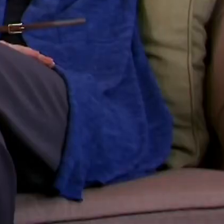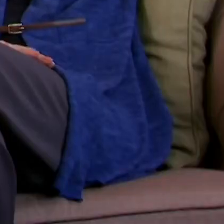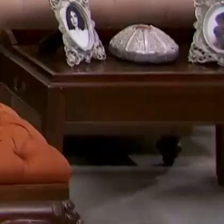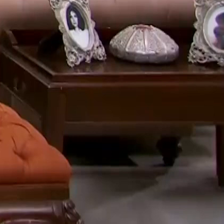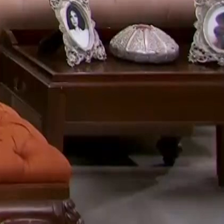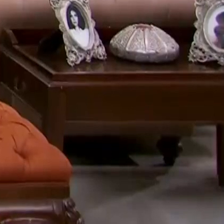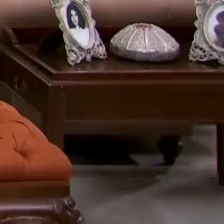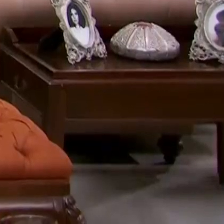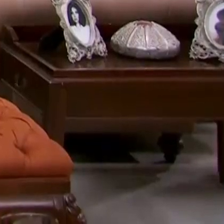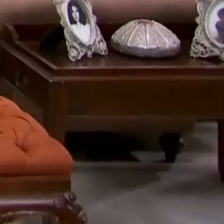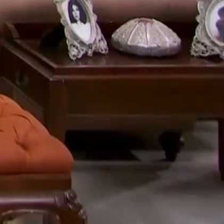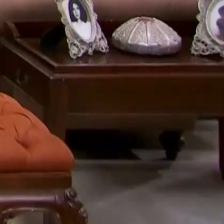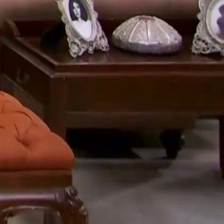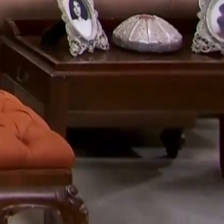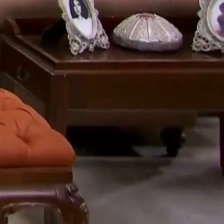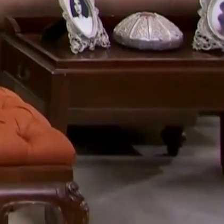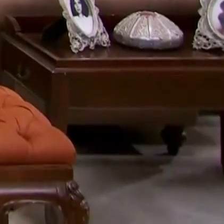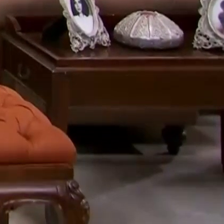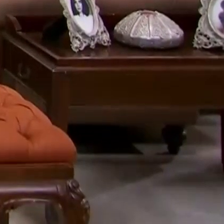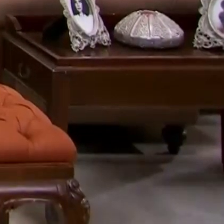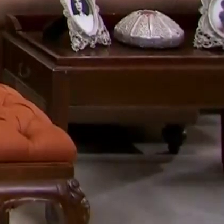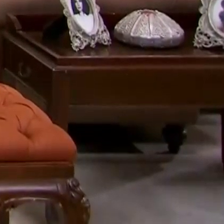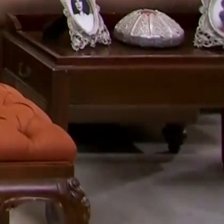Sarp bilyelerle oynarken bir tanesini yere düşürdü.